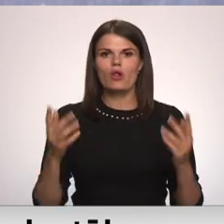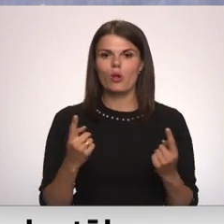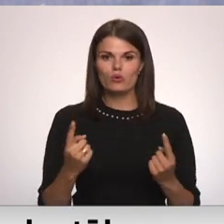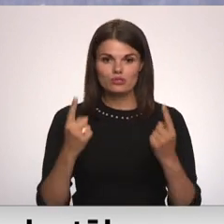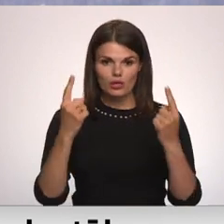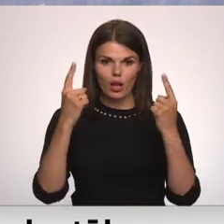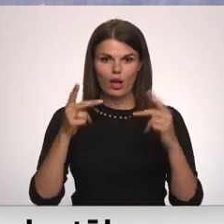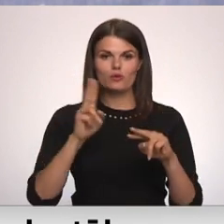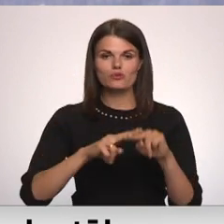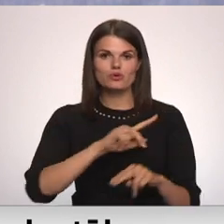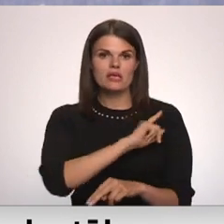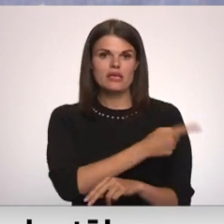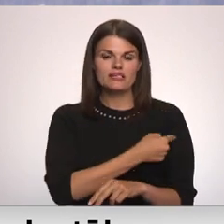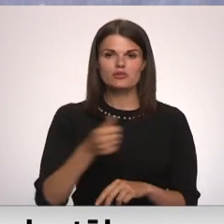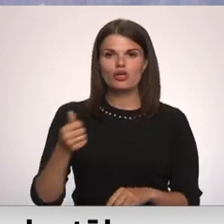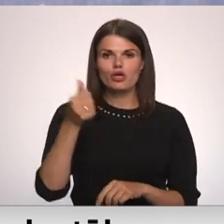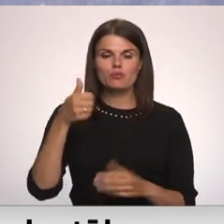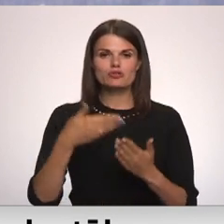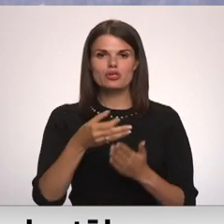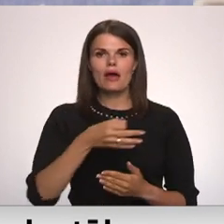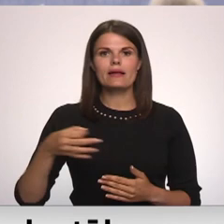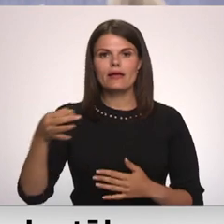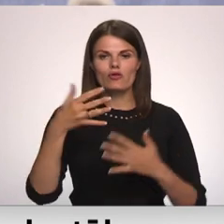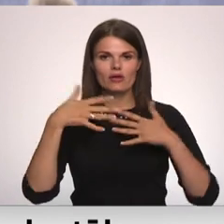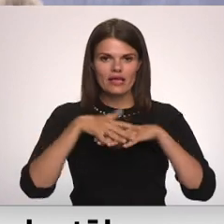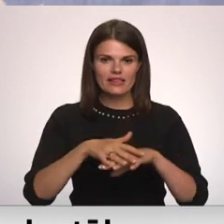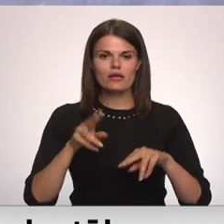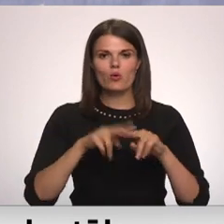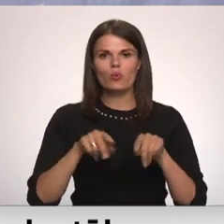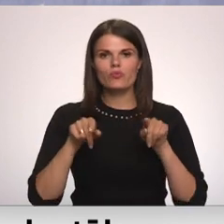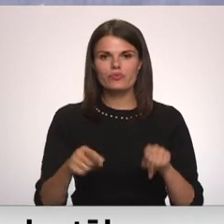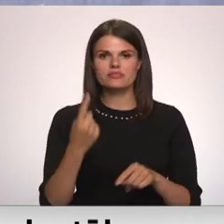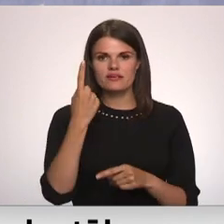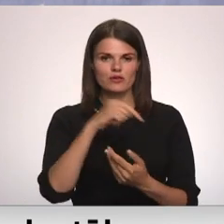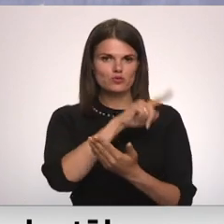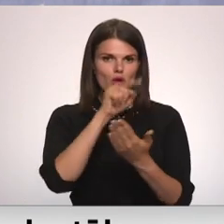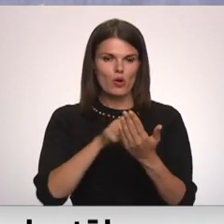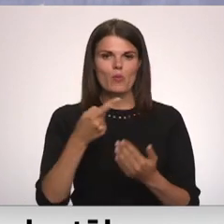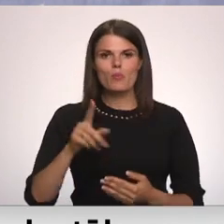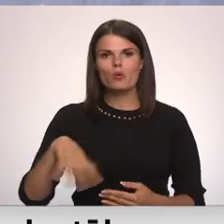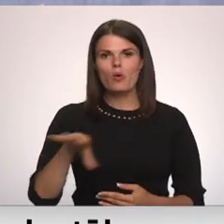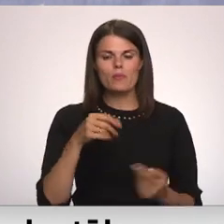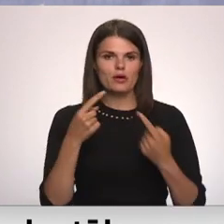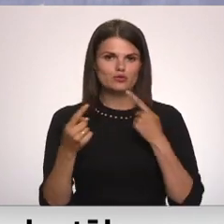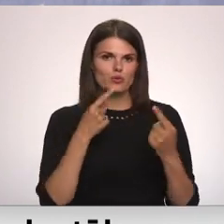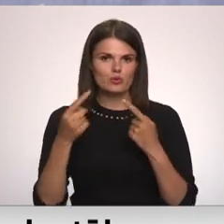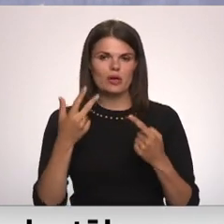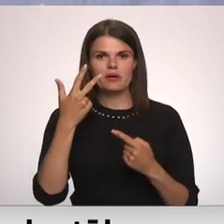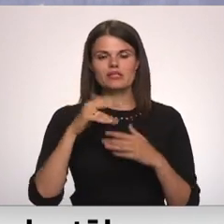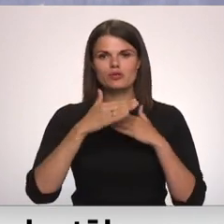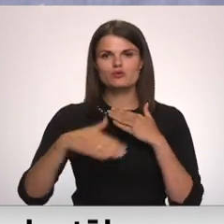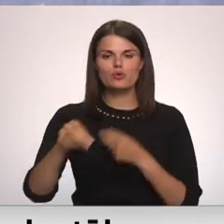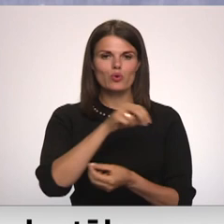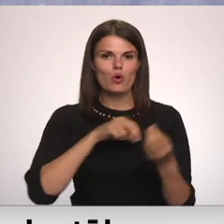un iespējas. Jo īpaši, ja reģions integrējas, un tas ir viens no jautājumiem, par ko mēs runājām Trīs jūru